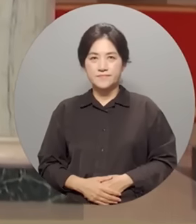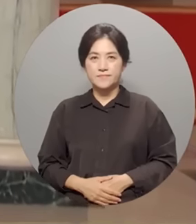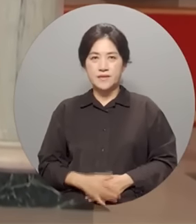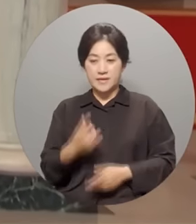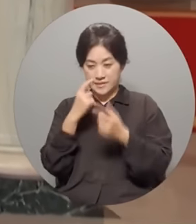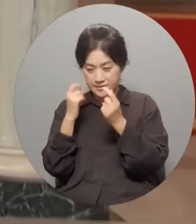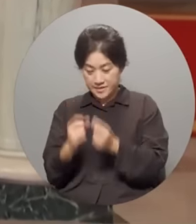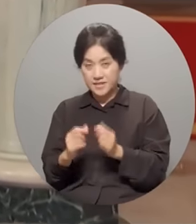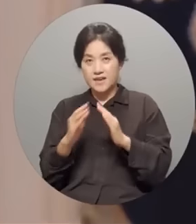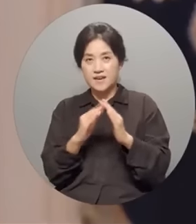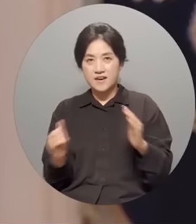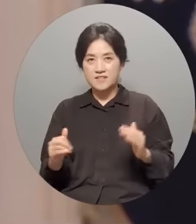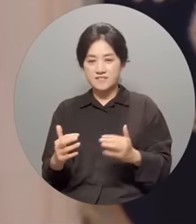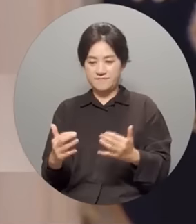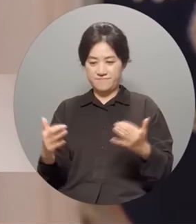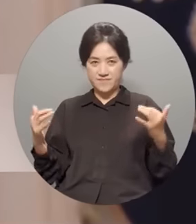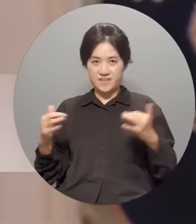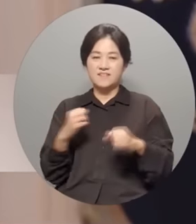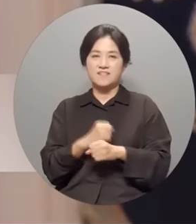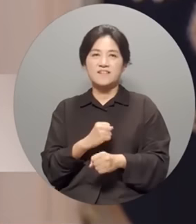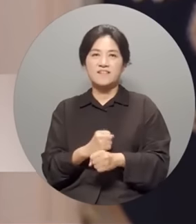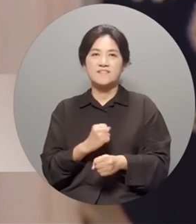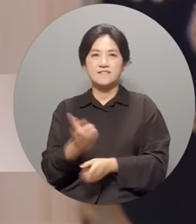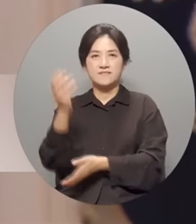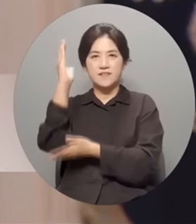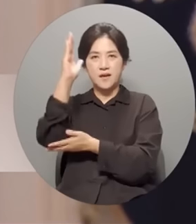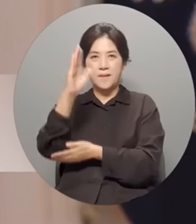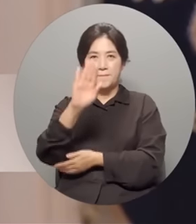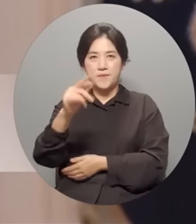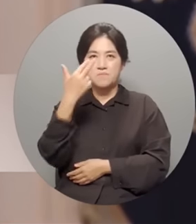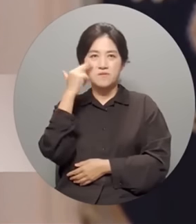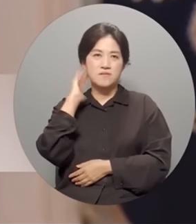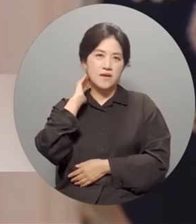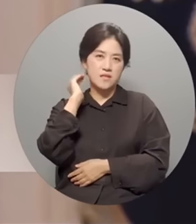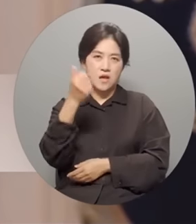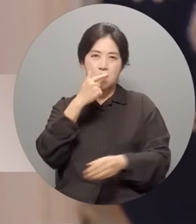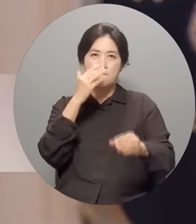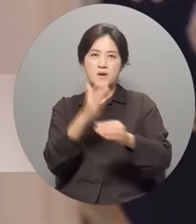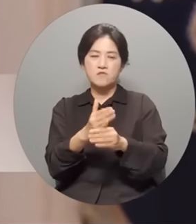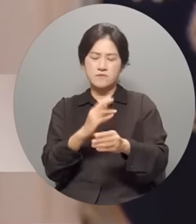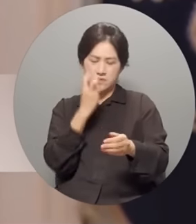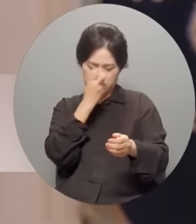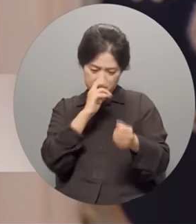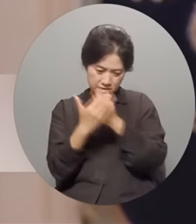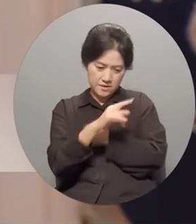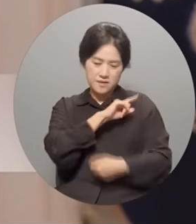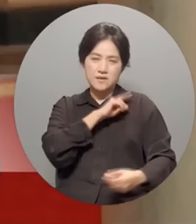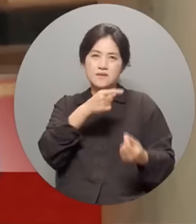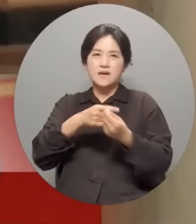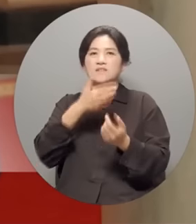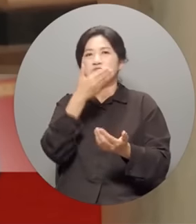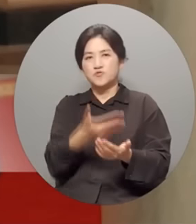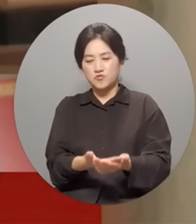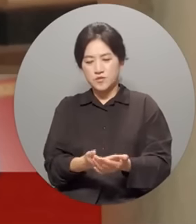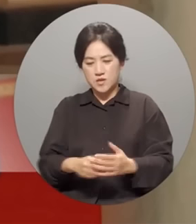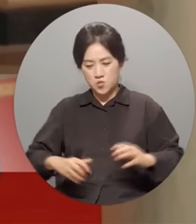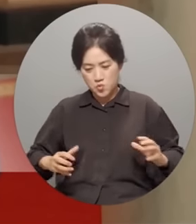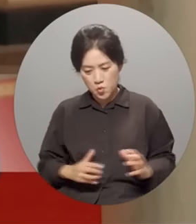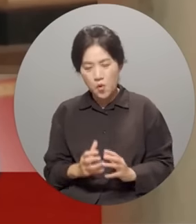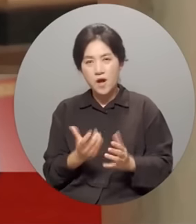최측근과 가족들이 지켜보는 가운데 연설에 나선 바이든 미국 대통령은 민주주의 사수가 가장 중요하다며 통합을